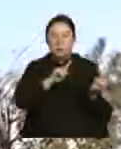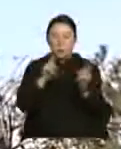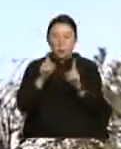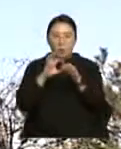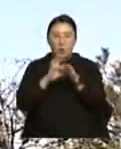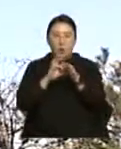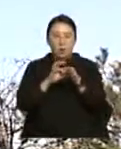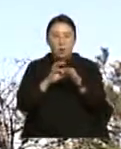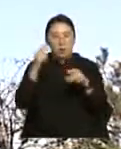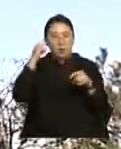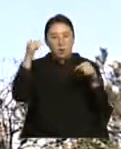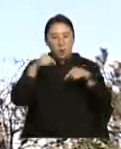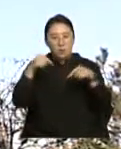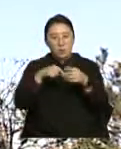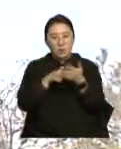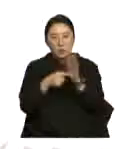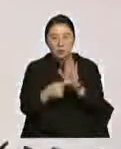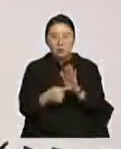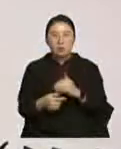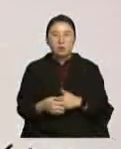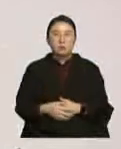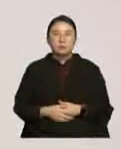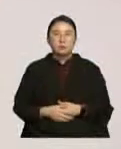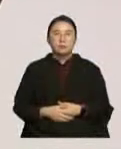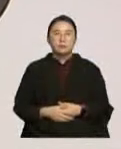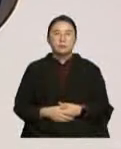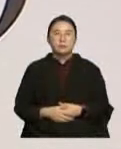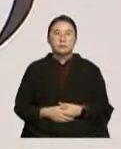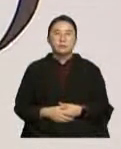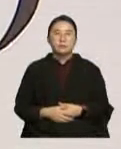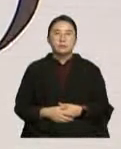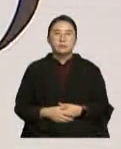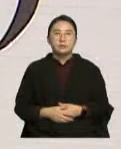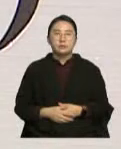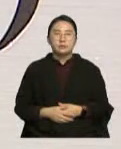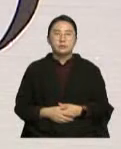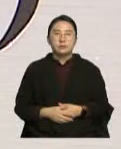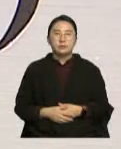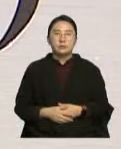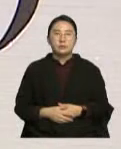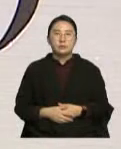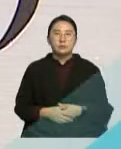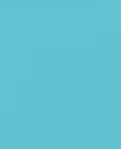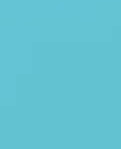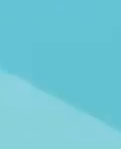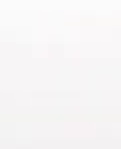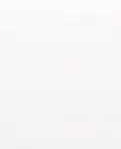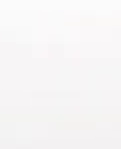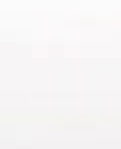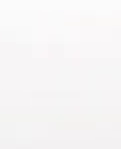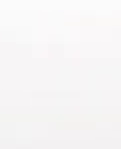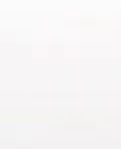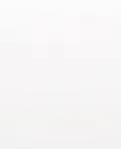관련해 강동구와 협의할 뜻을 밝혔습니다. 딜라이브 서울 경기케이블TV 태윤영입니다.